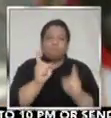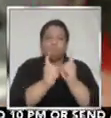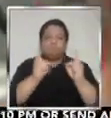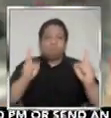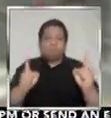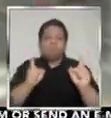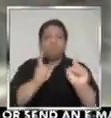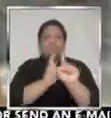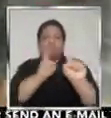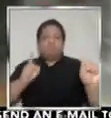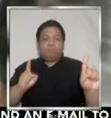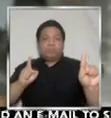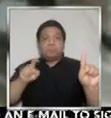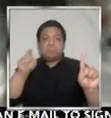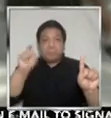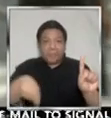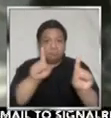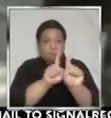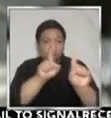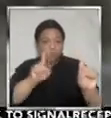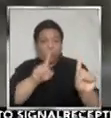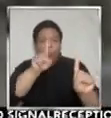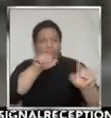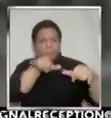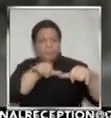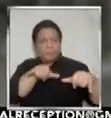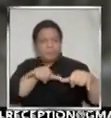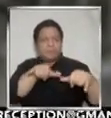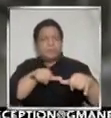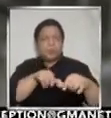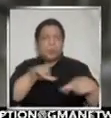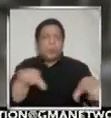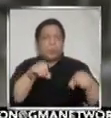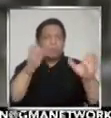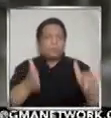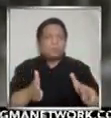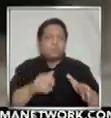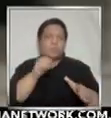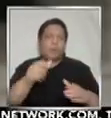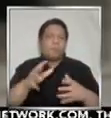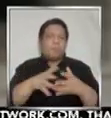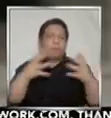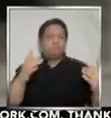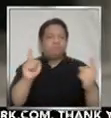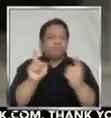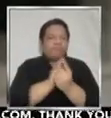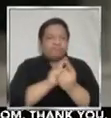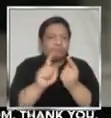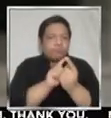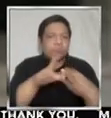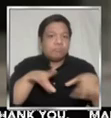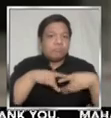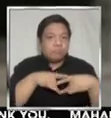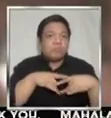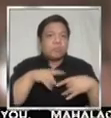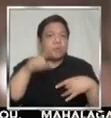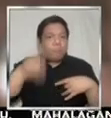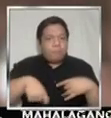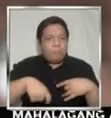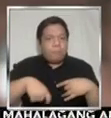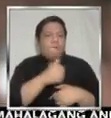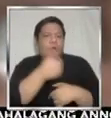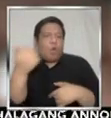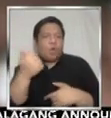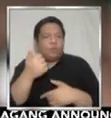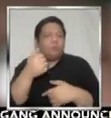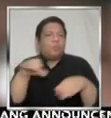Kailangan din na may social distancing na 1 meter ang mga manggagawa. Para bawas physical contact, dapat magkaroon ng alternative working arrangements gaya